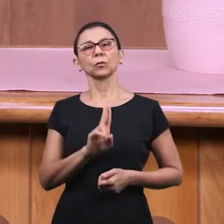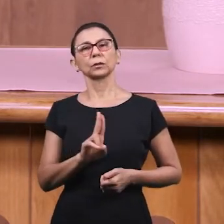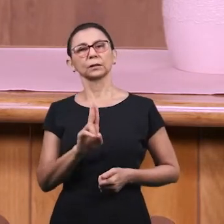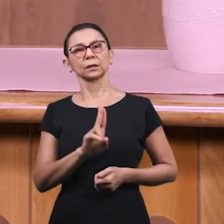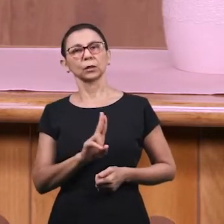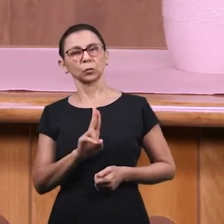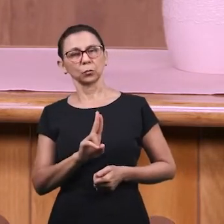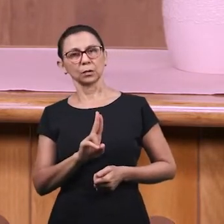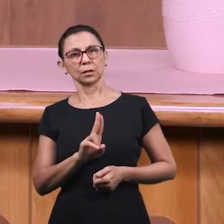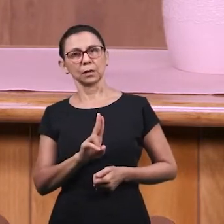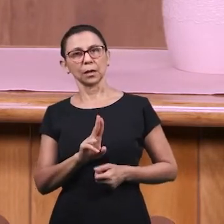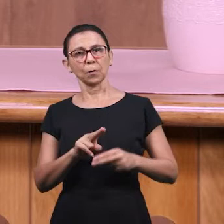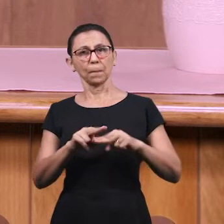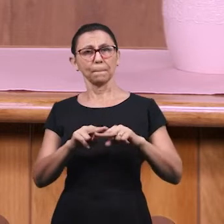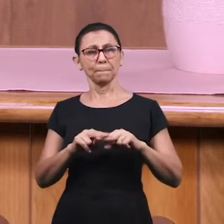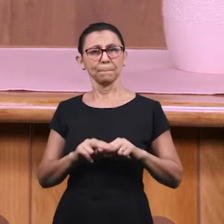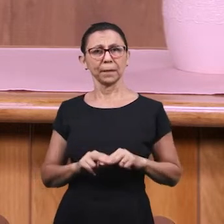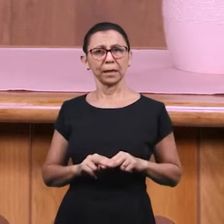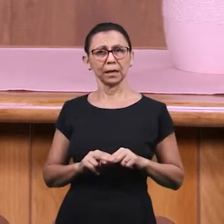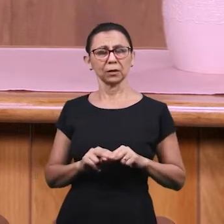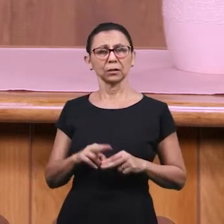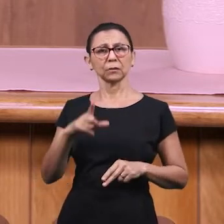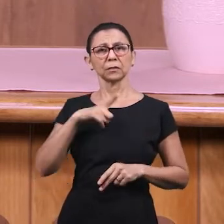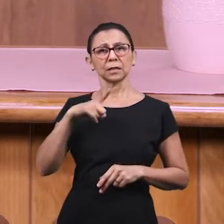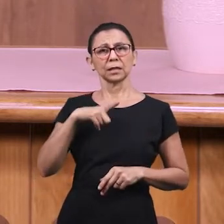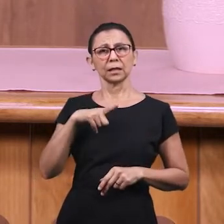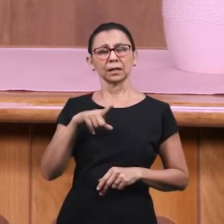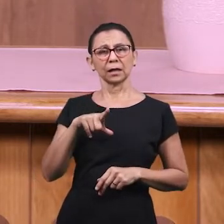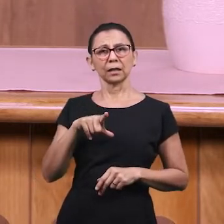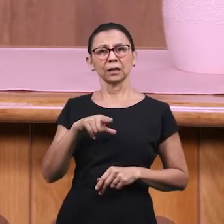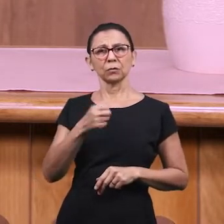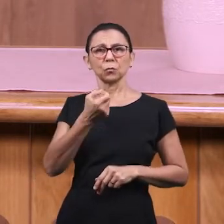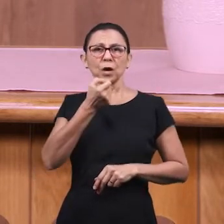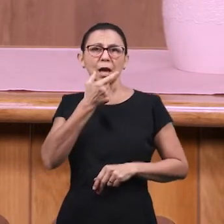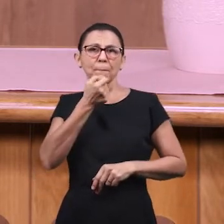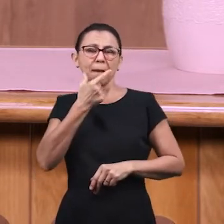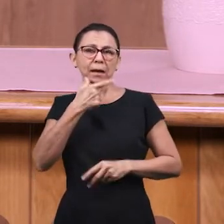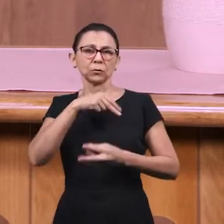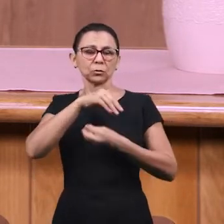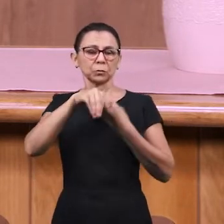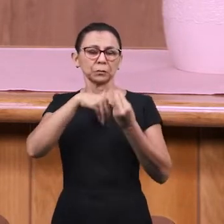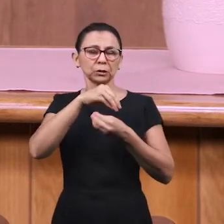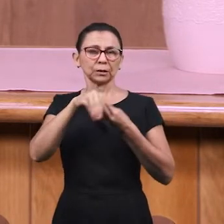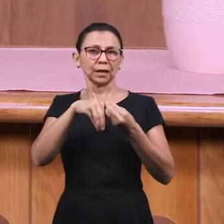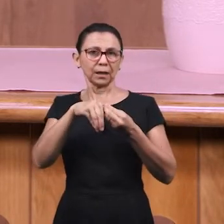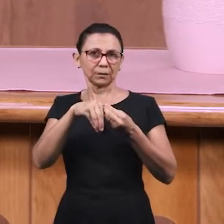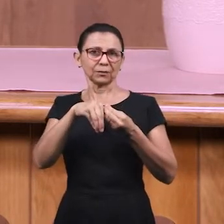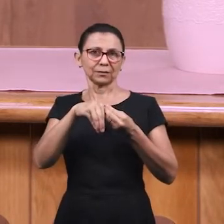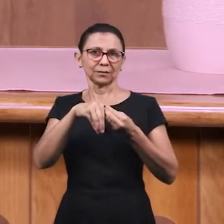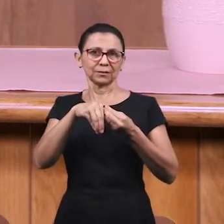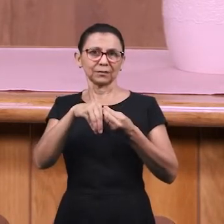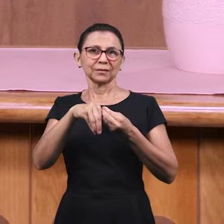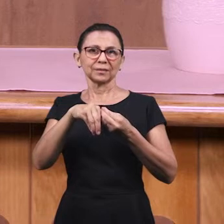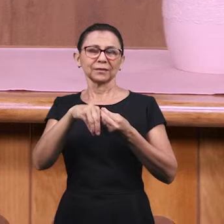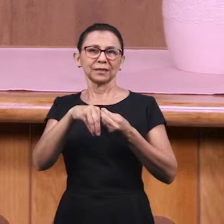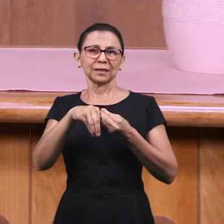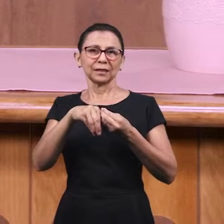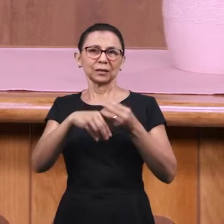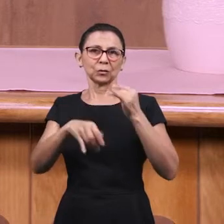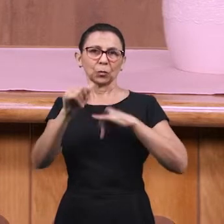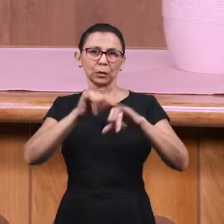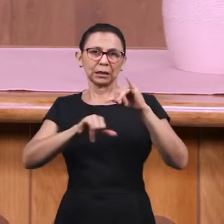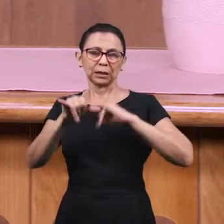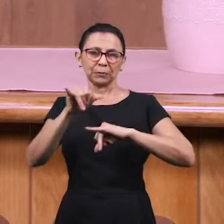это просто то, что содержит антибиотик, и то, что приклеивает антибиотик там, к ране или к телу. Когда